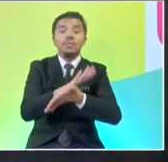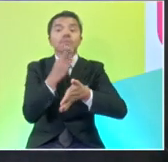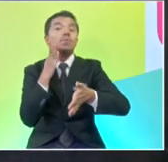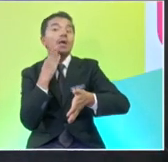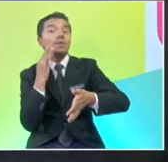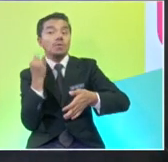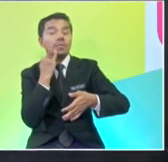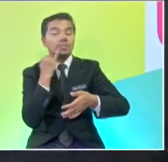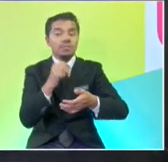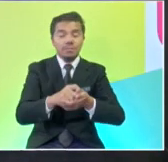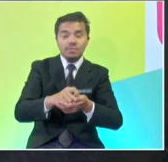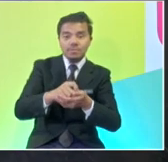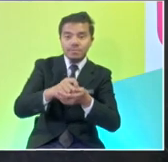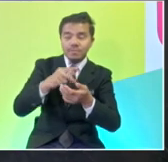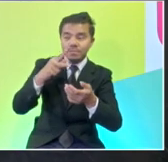sekarang